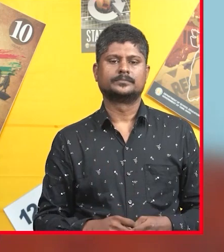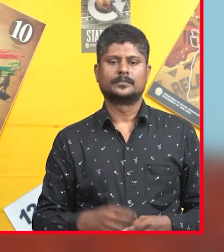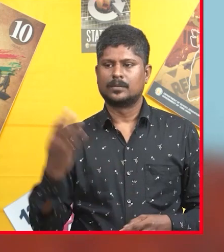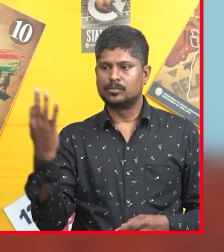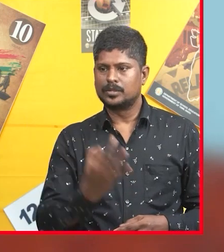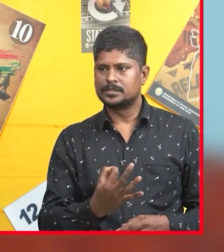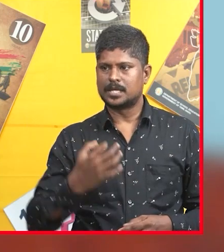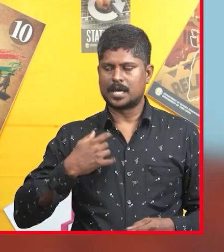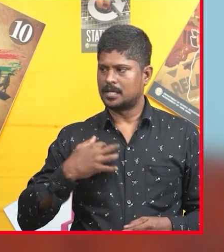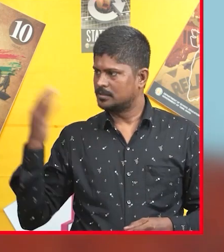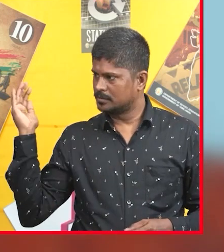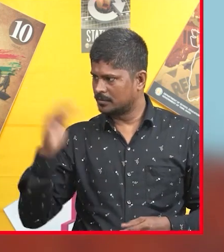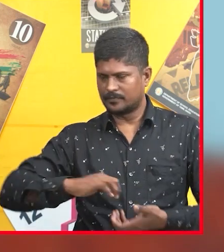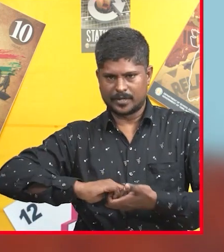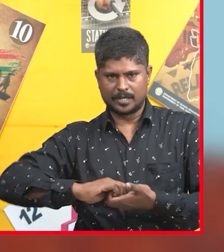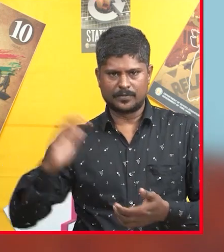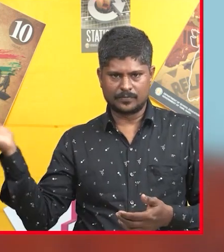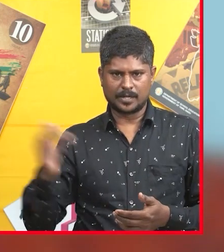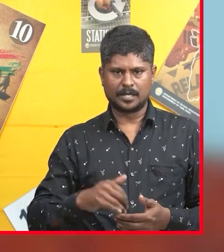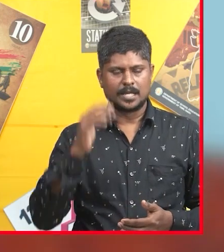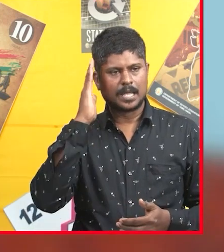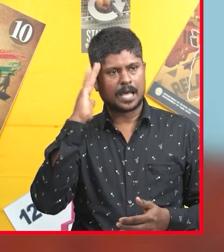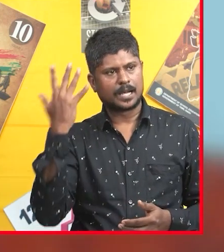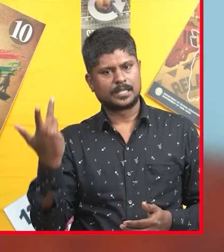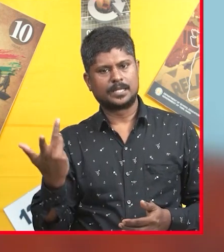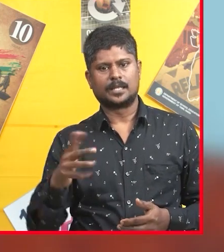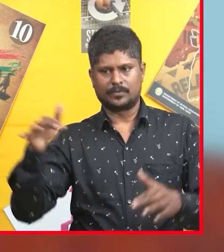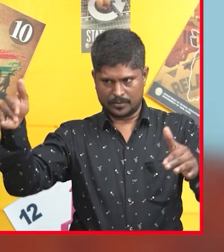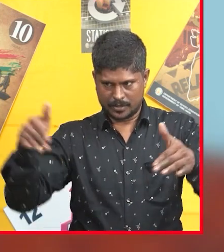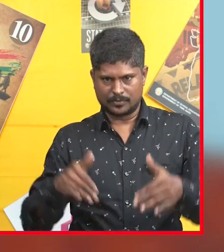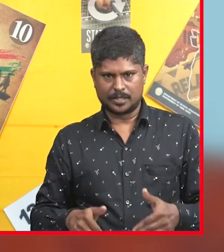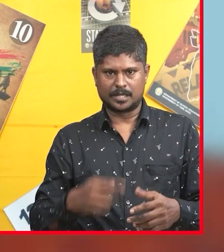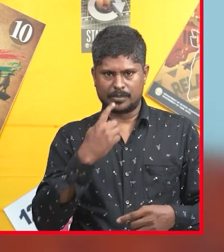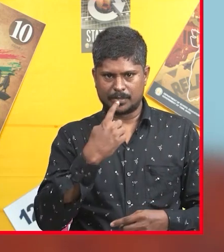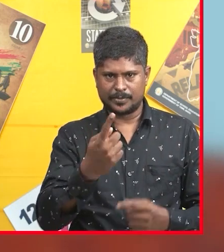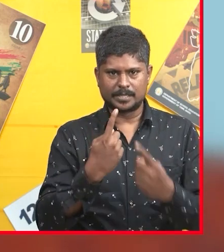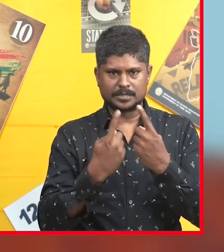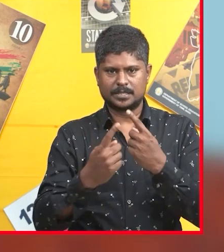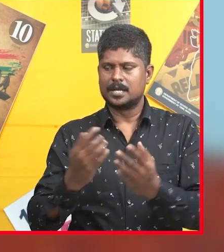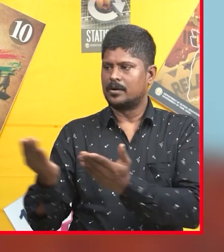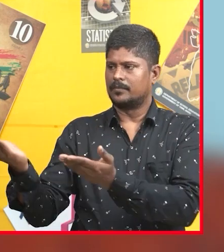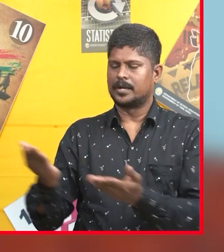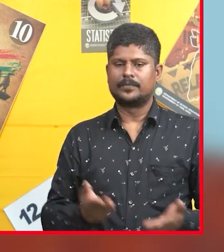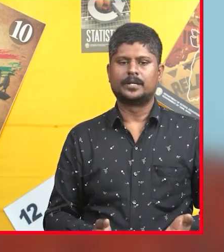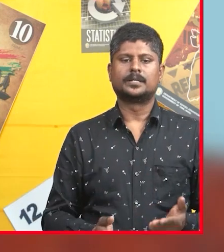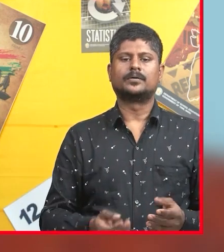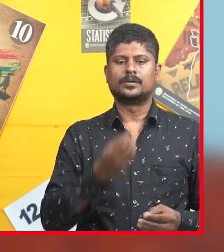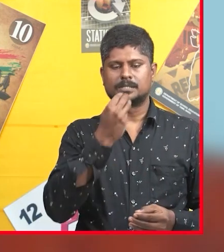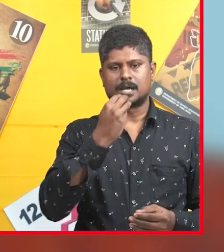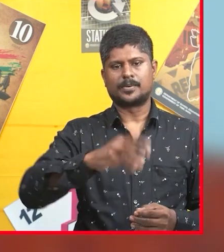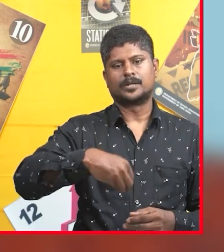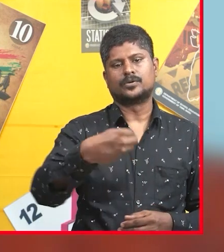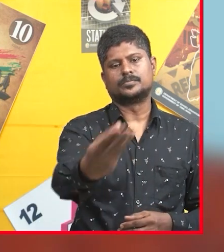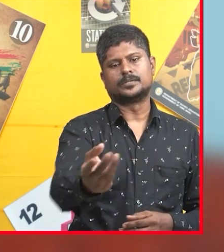யாரு வர்றாங்களோ, முன்ன பின்ன அறிமுகம் இல்லாத புதுசா யாரு வர்றாங்களோ அவங்கள வரவேற்று